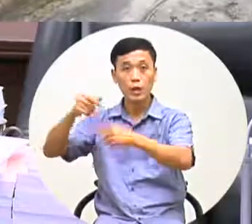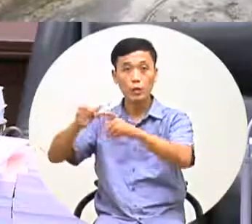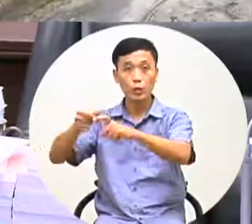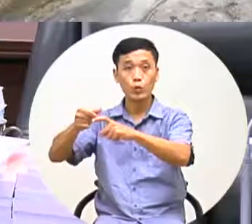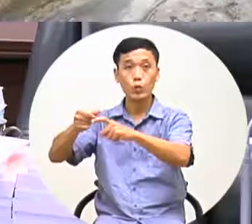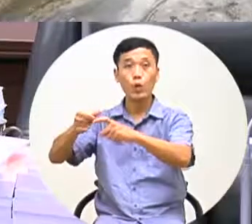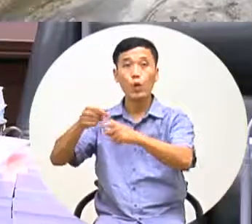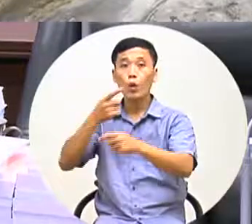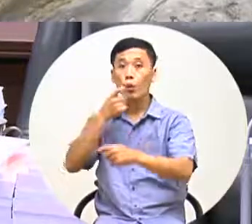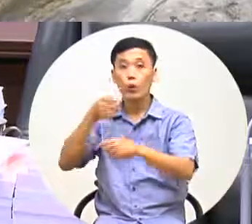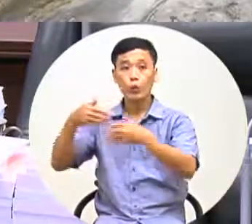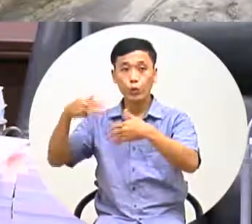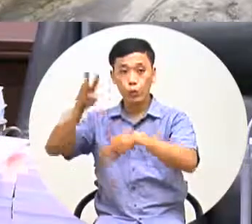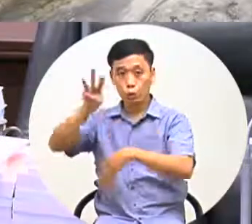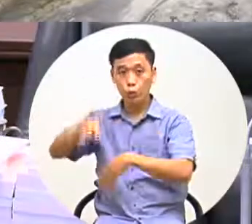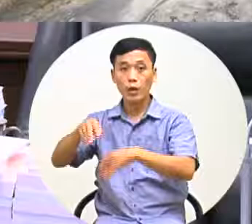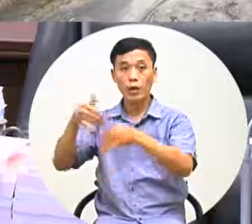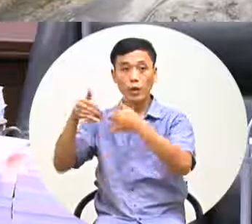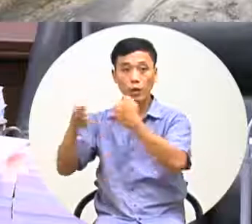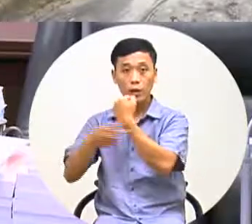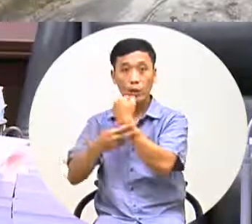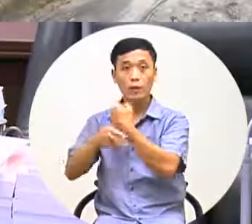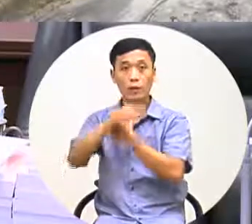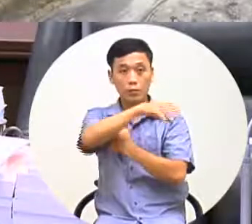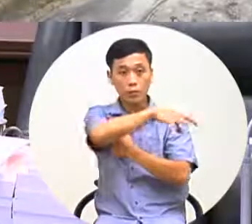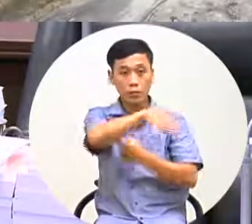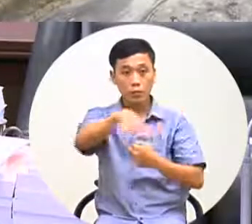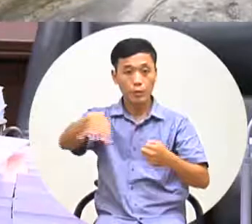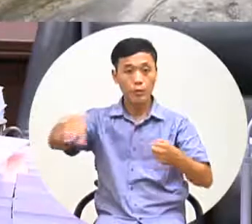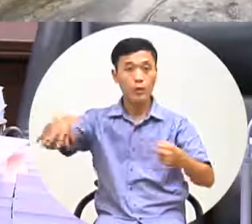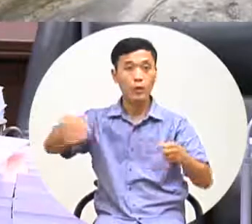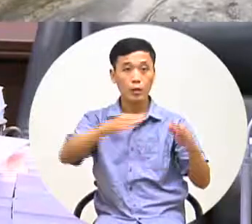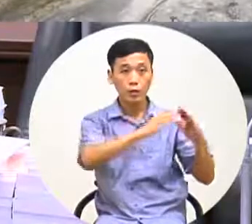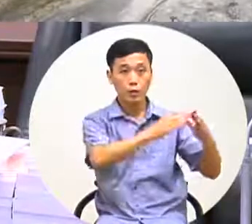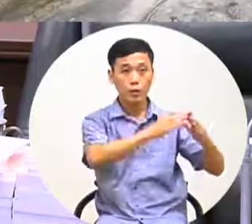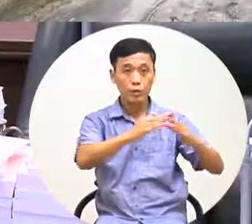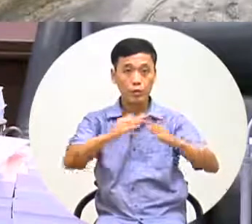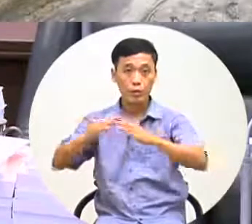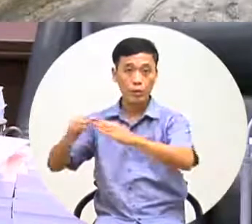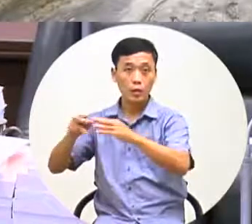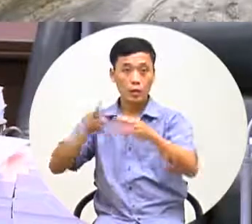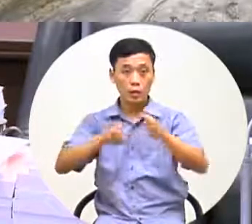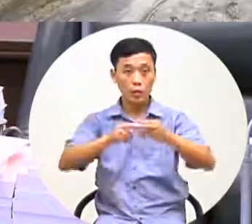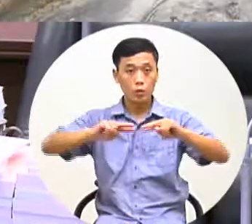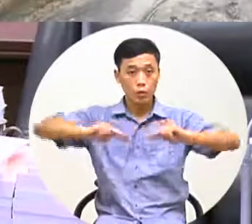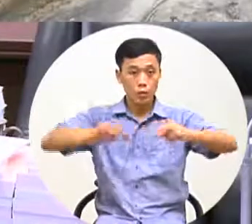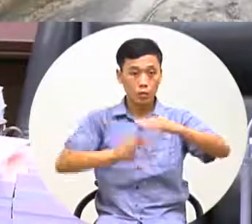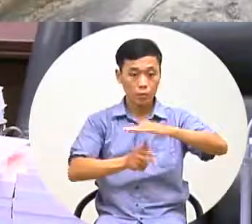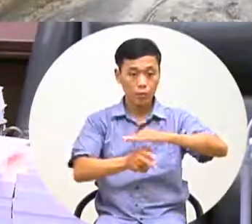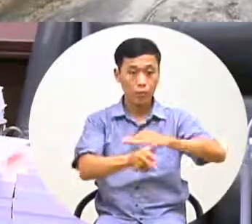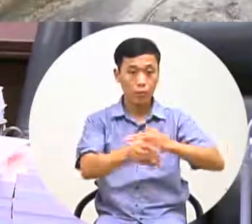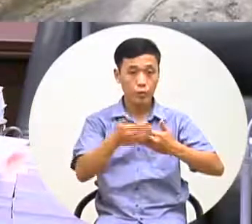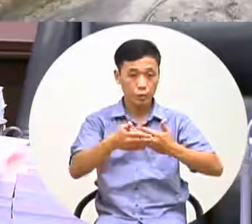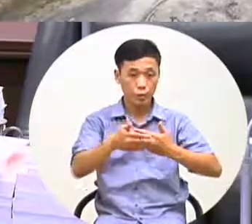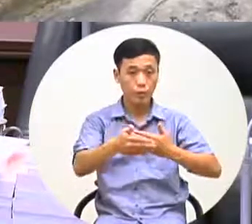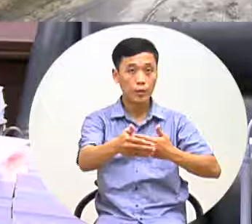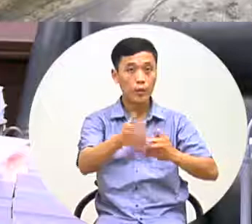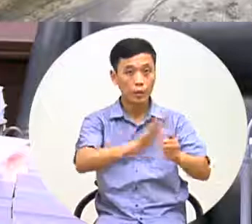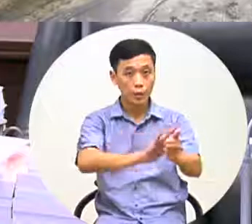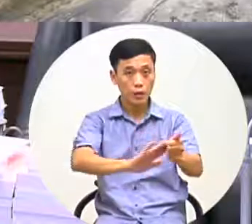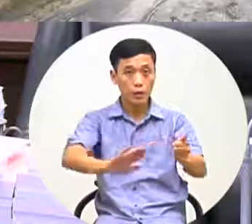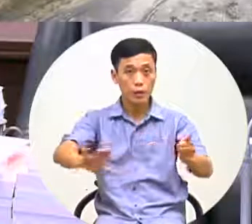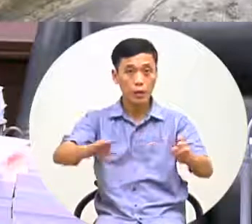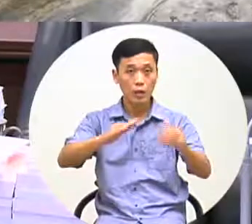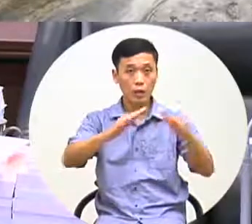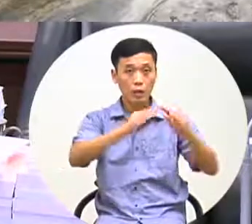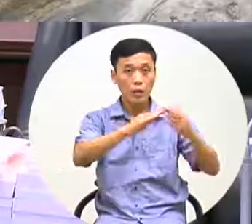这整排的住屋，好，在整个铁路地下化的工程之中，都遭受到零损的困扰。好，简